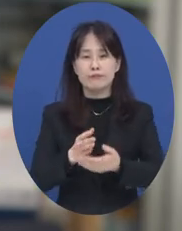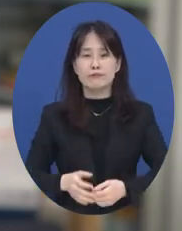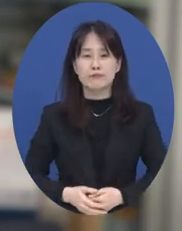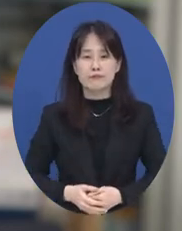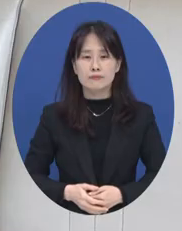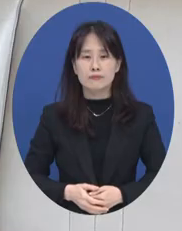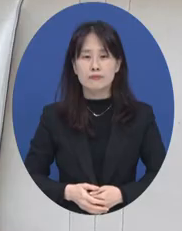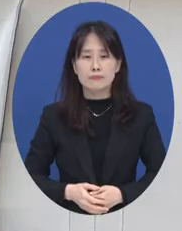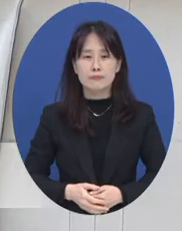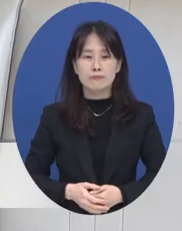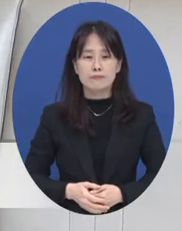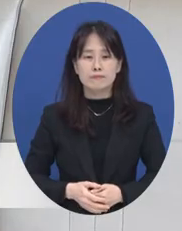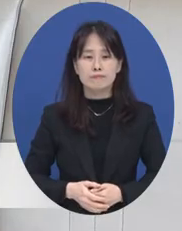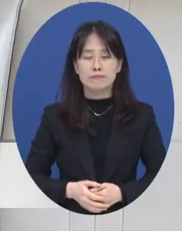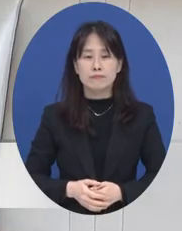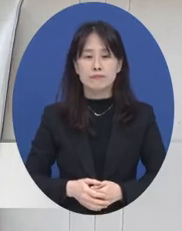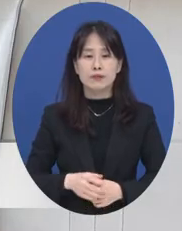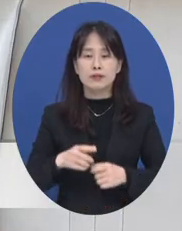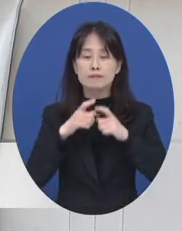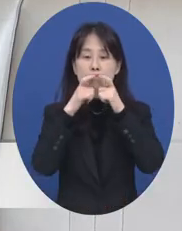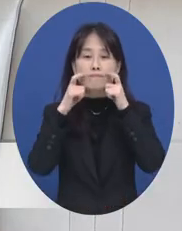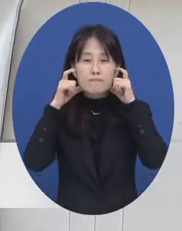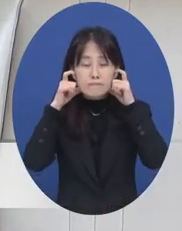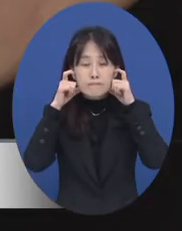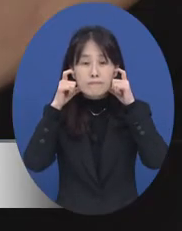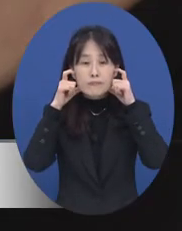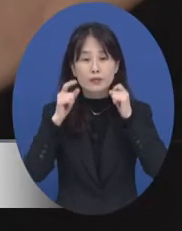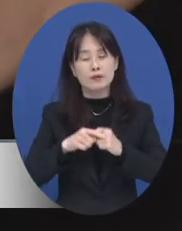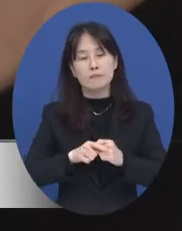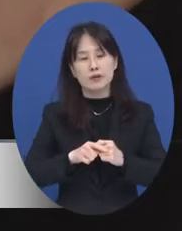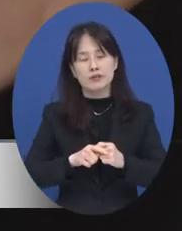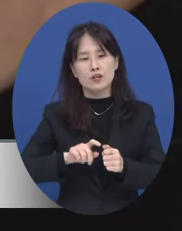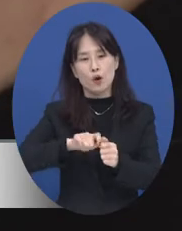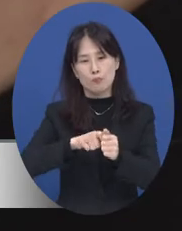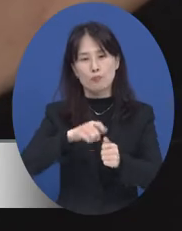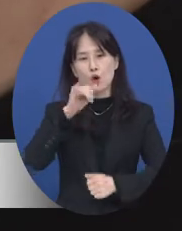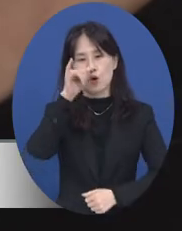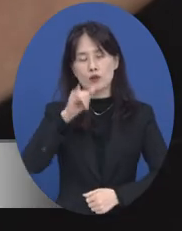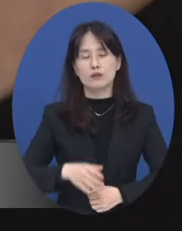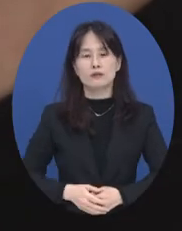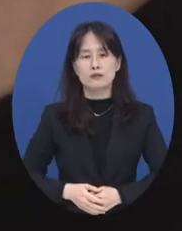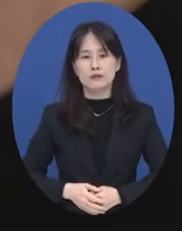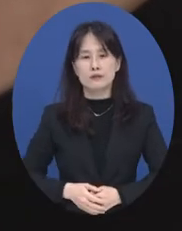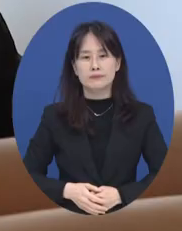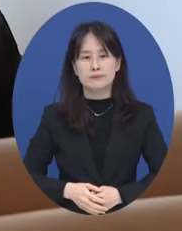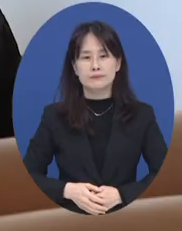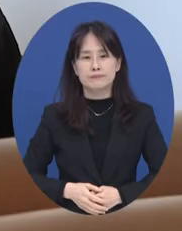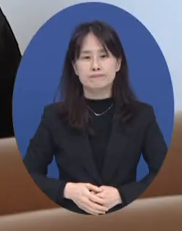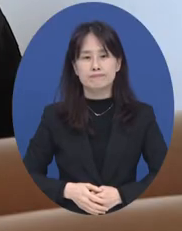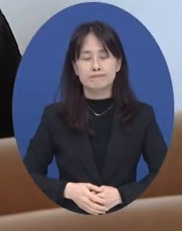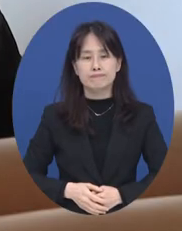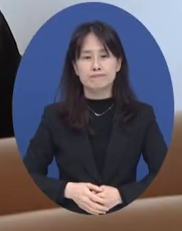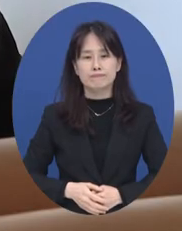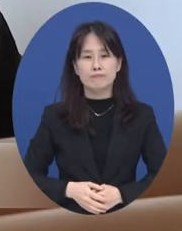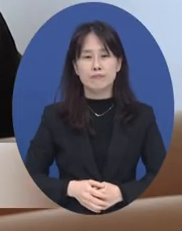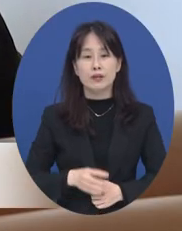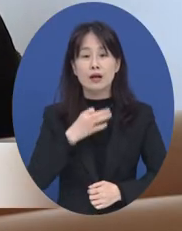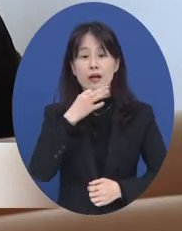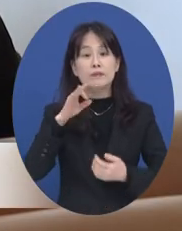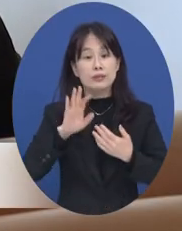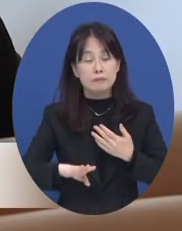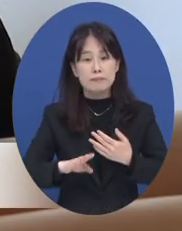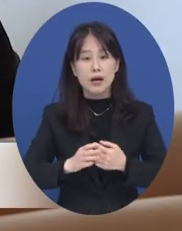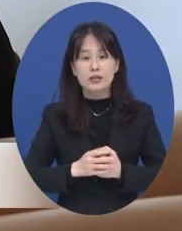않습니다 이밖에 입이나 코를 완전히 가리지 않아도 과태료 10만원이 부과됩니다 다만 만 14세